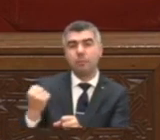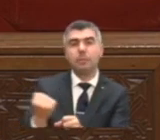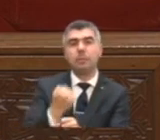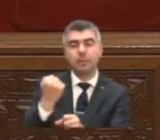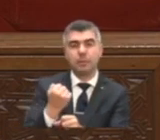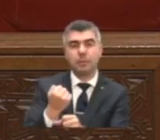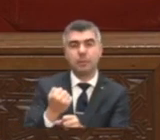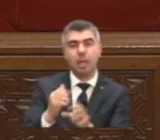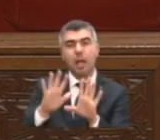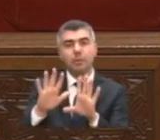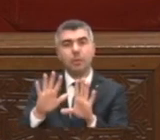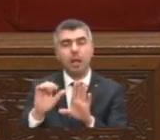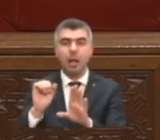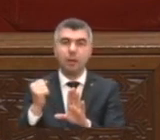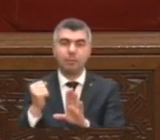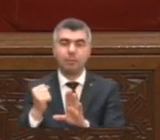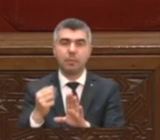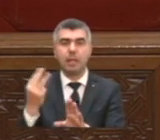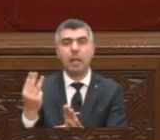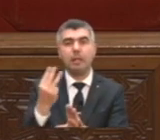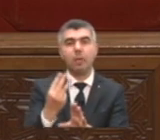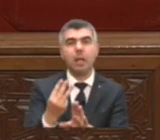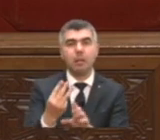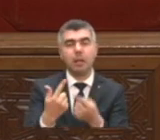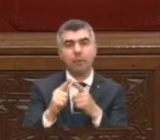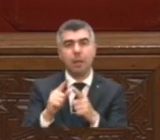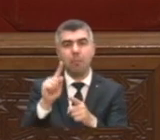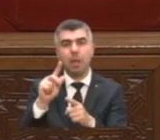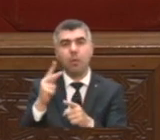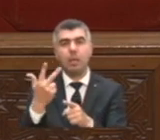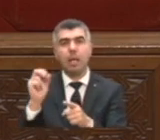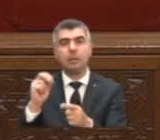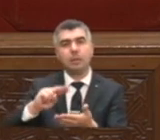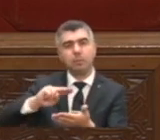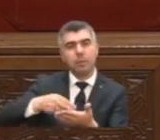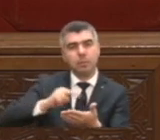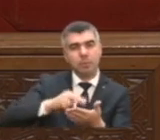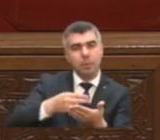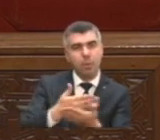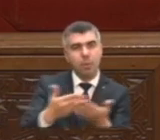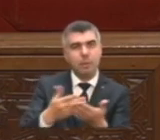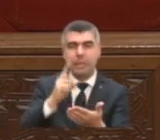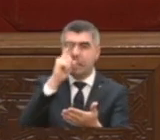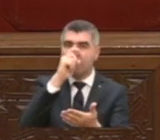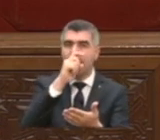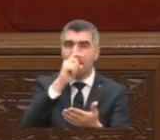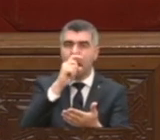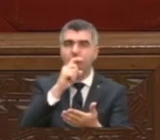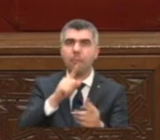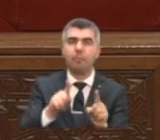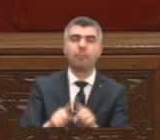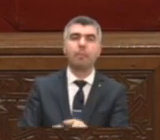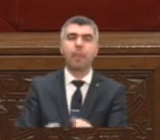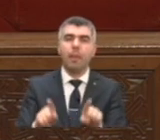ديالها 10 سنوات؟ 33 متدخل، 130 توقيع، مسطرة معقدة وما فيهاش شي